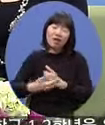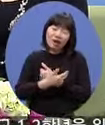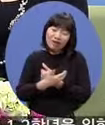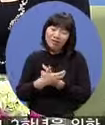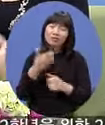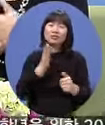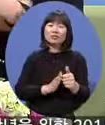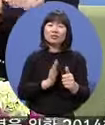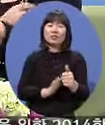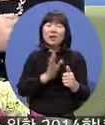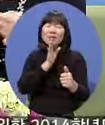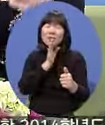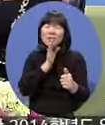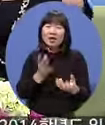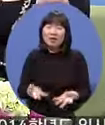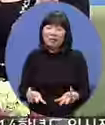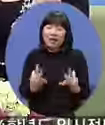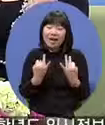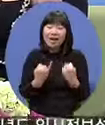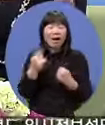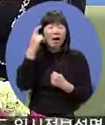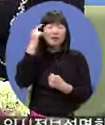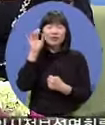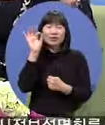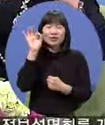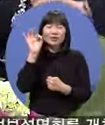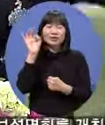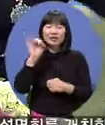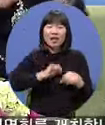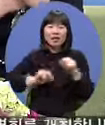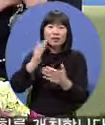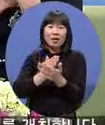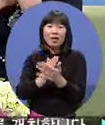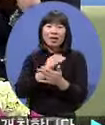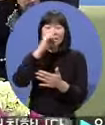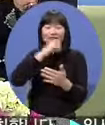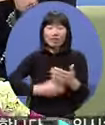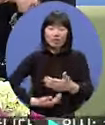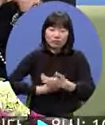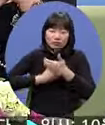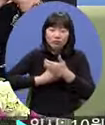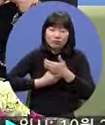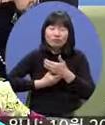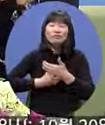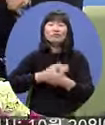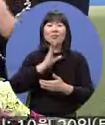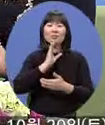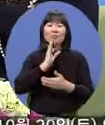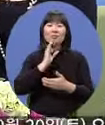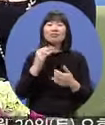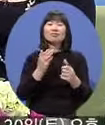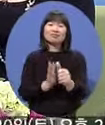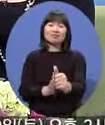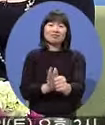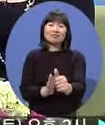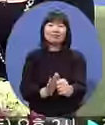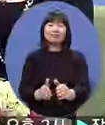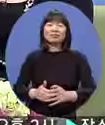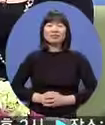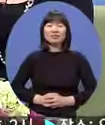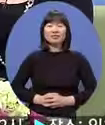안아주시고 네. 진짜 많이 그냥 아무 생각하지 말고 아무것도 하지 말고 그냥 품는다고 그러죠. 좀 그래줬으면